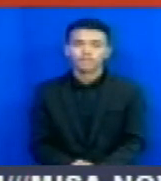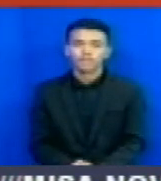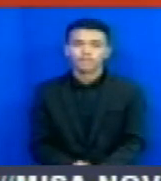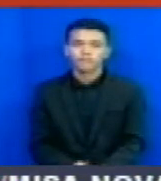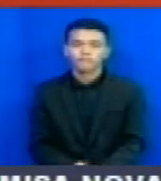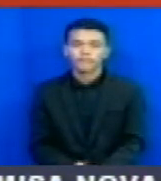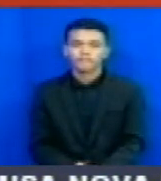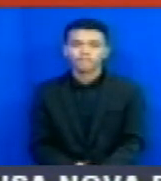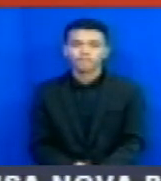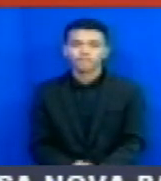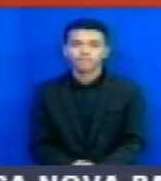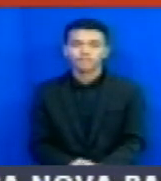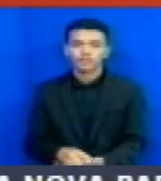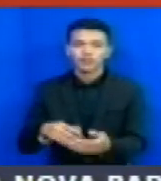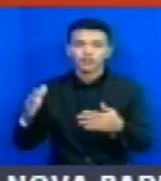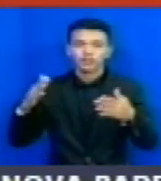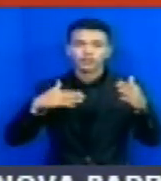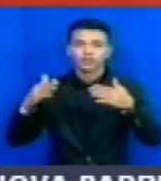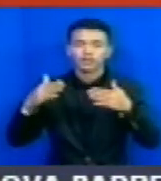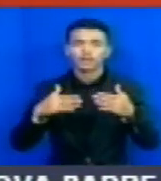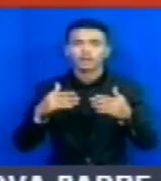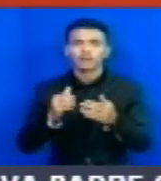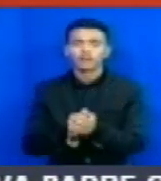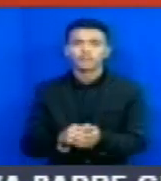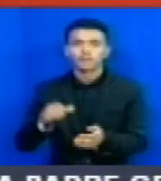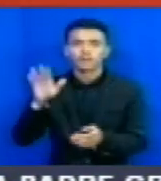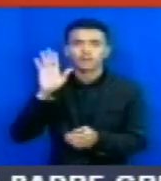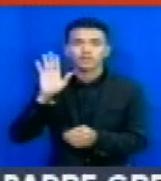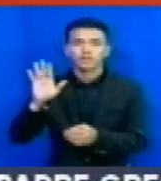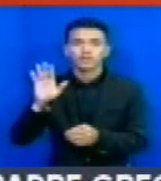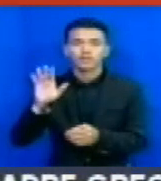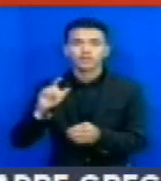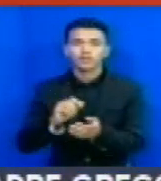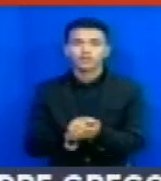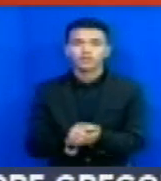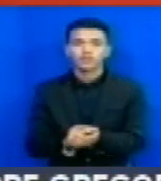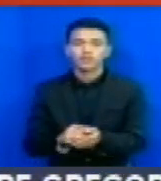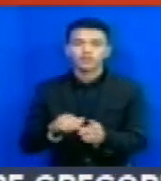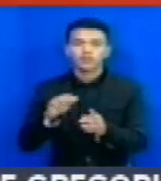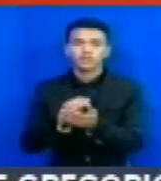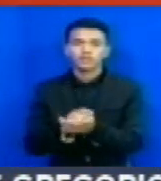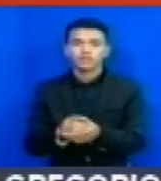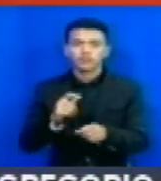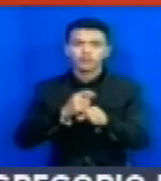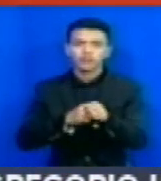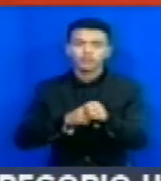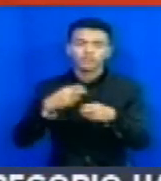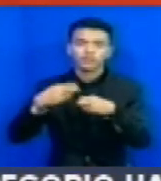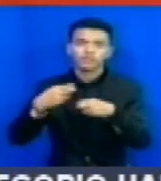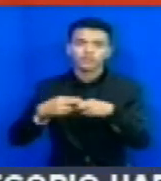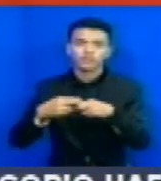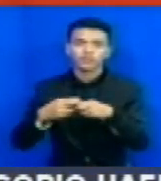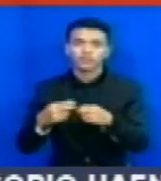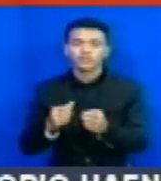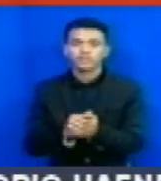masas, nebeti alibu, ia komanda luta de nia okos, ia situasyon difisil.